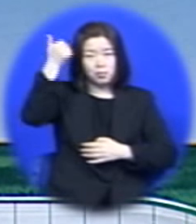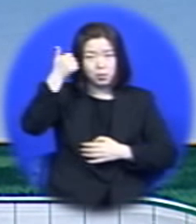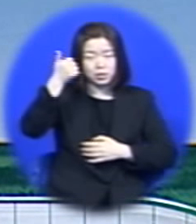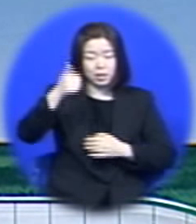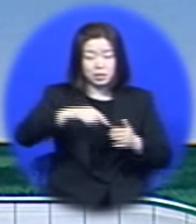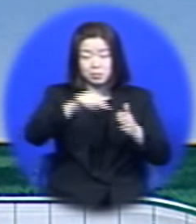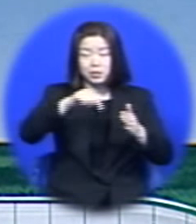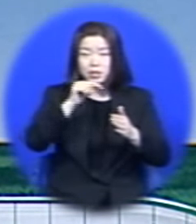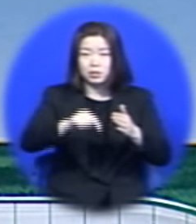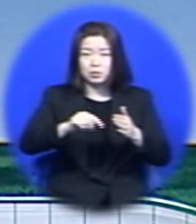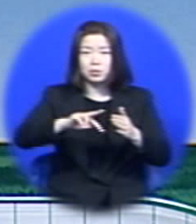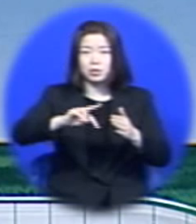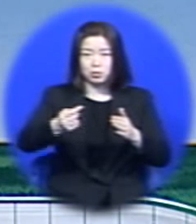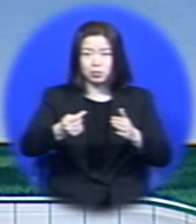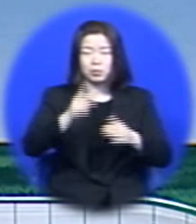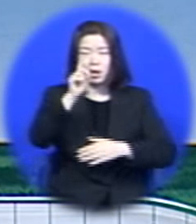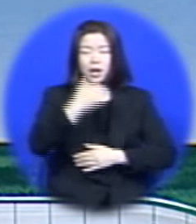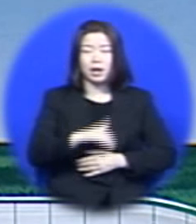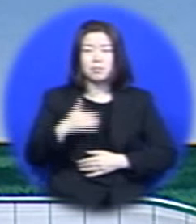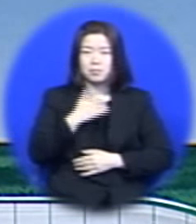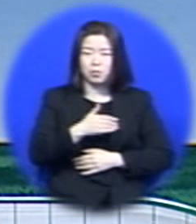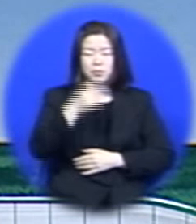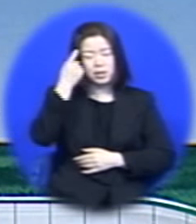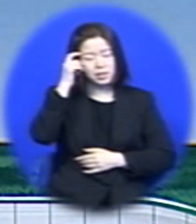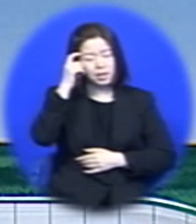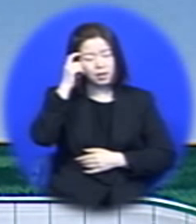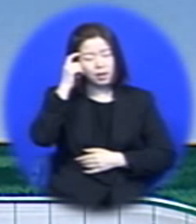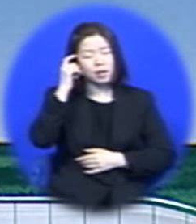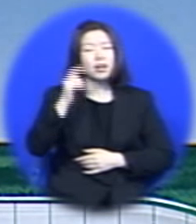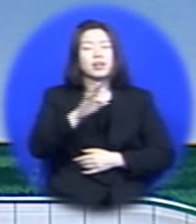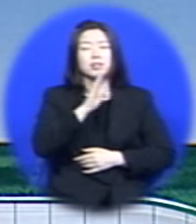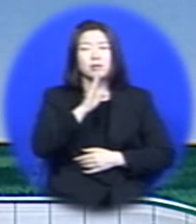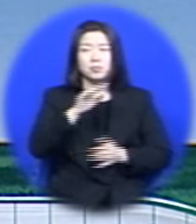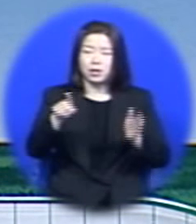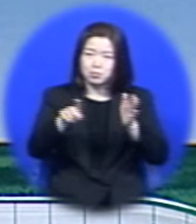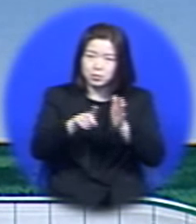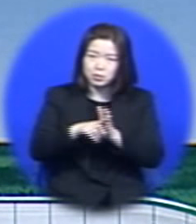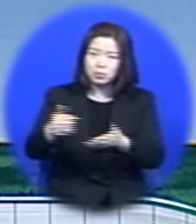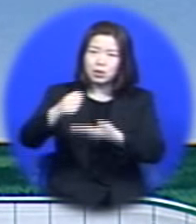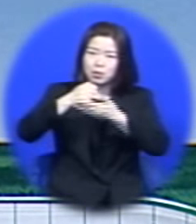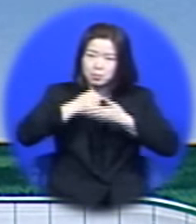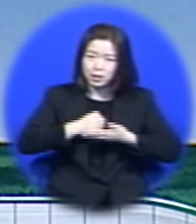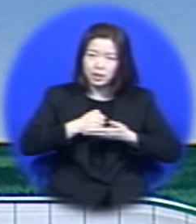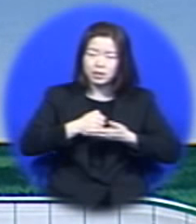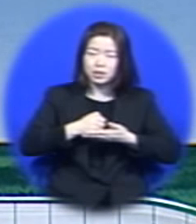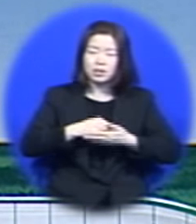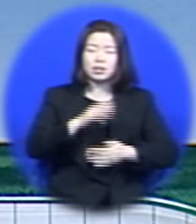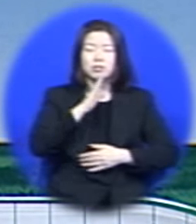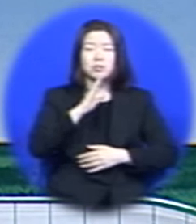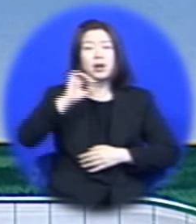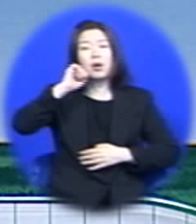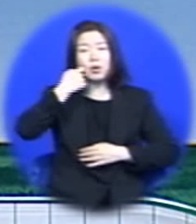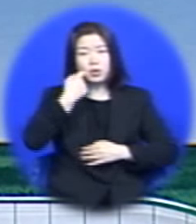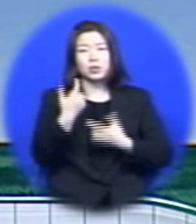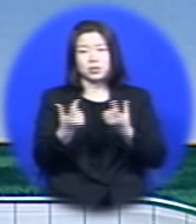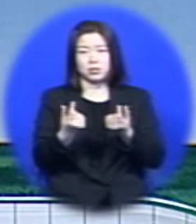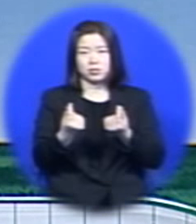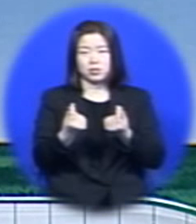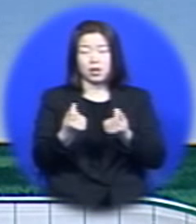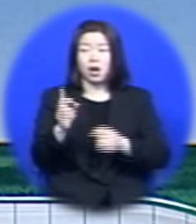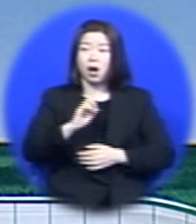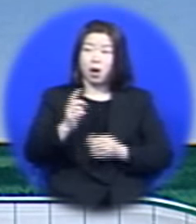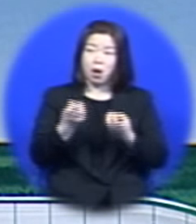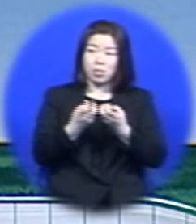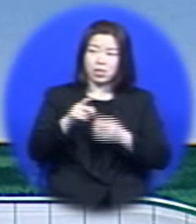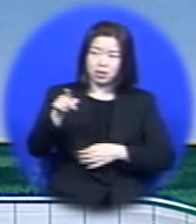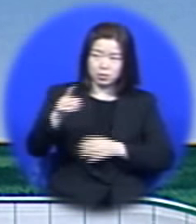목사님들끼리인데도 한 몸이다. 이걸 믿음으로 받아들이기가 정말 어렵더라니까. 어떻게 저